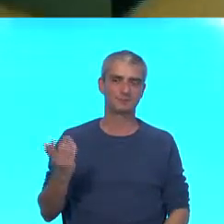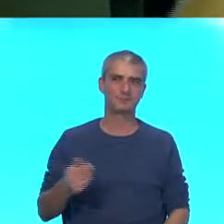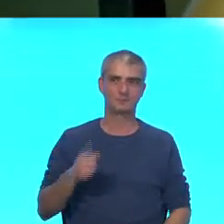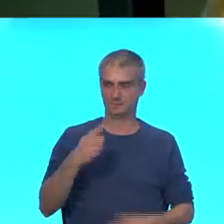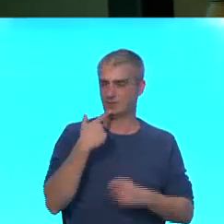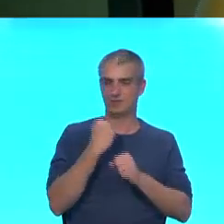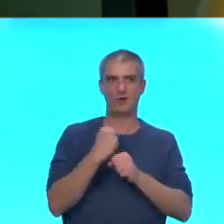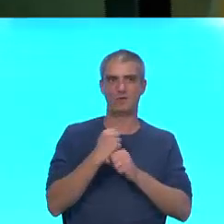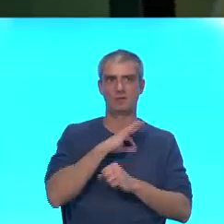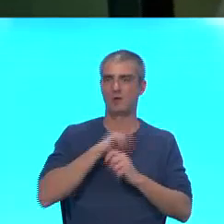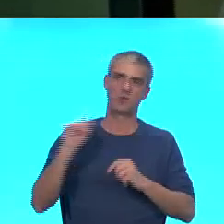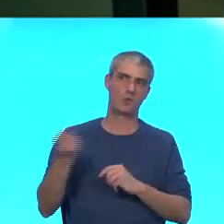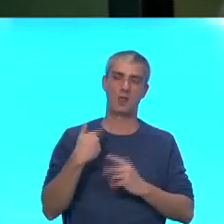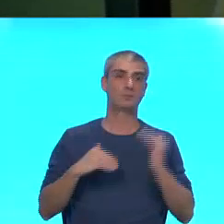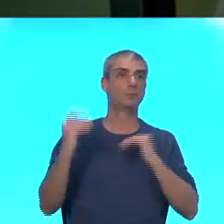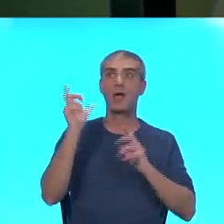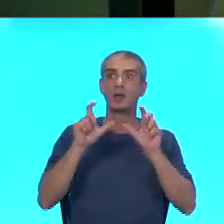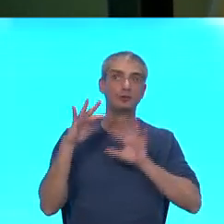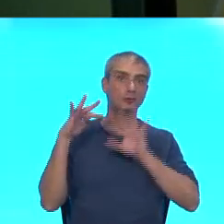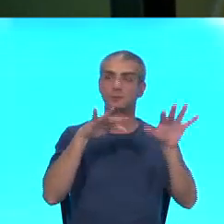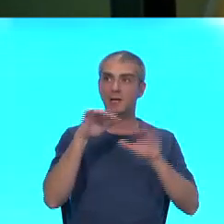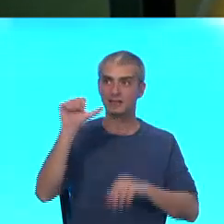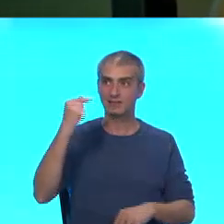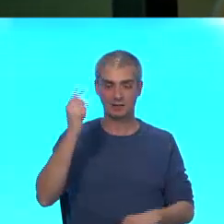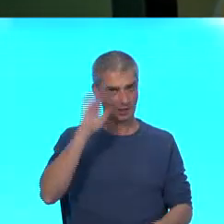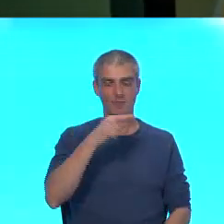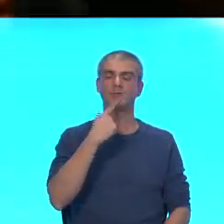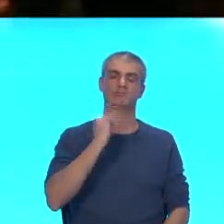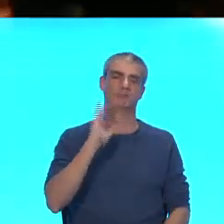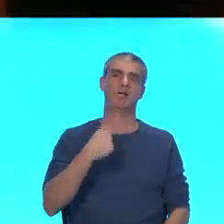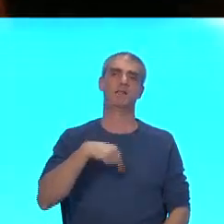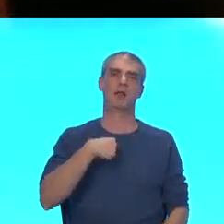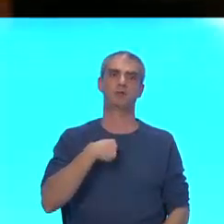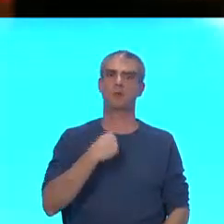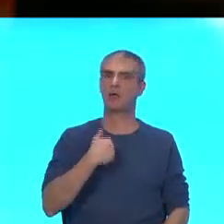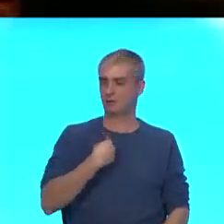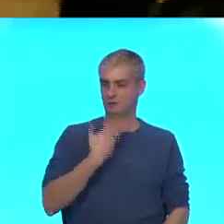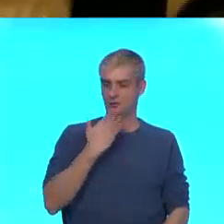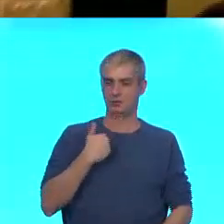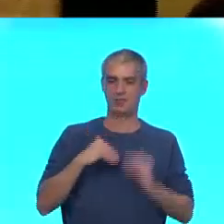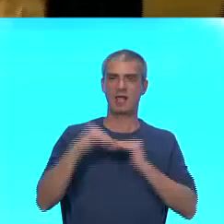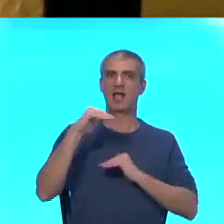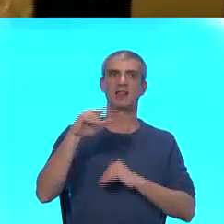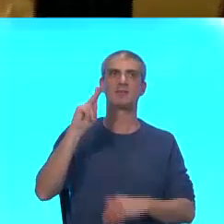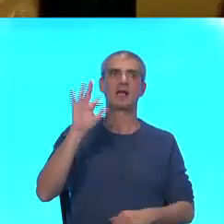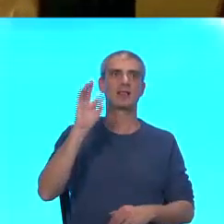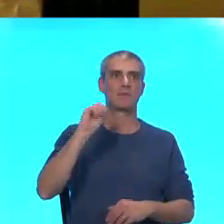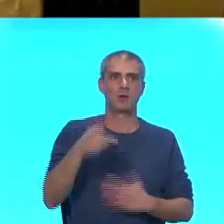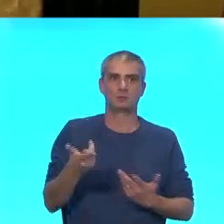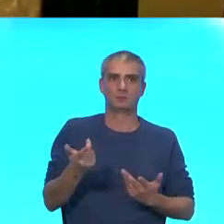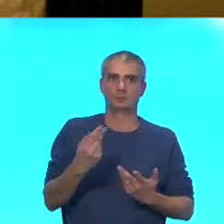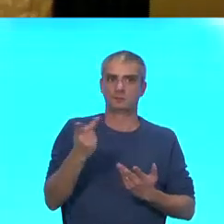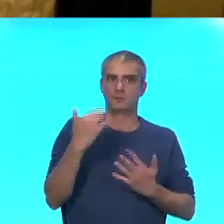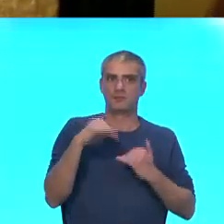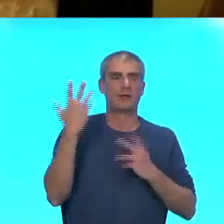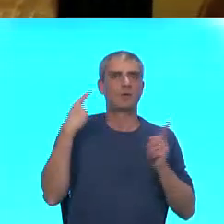והעבודה עולה לכולנו, זה בסדר. זה מביא אנשים, אסף גרנית, גם לך. זה גם לנו, זה עושה, כן. אני ירושלמי, גדלתי בקטמון, וכנתי הרחוב הזה די מת עד